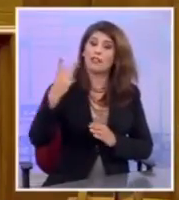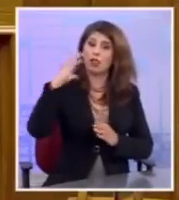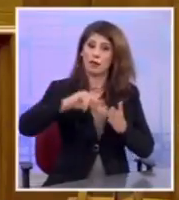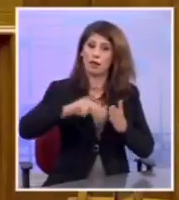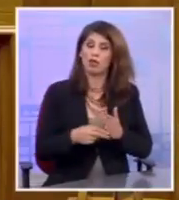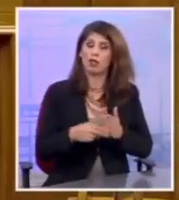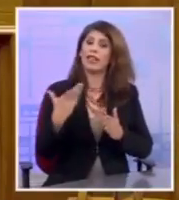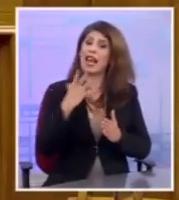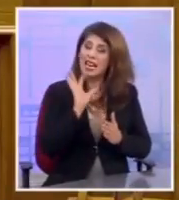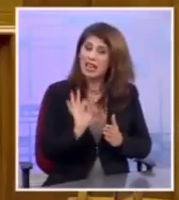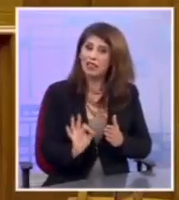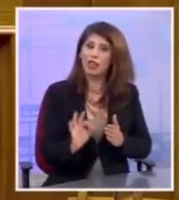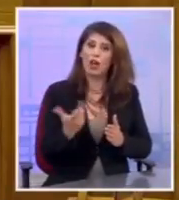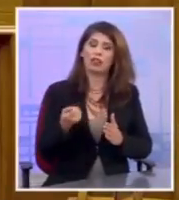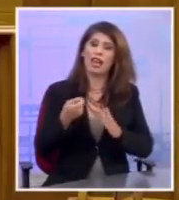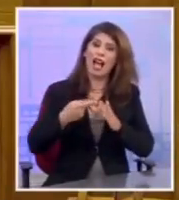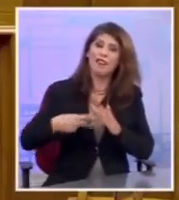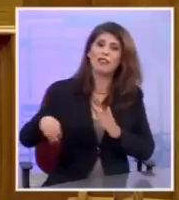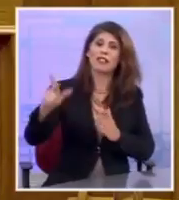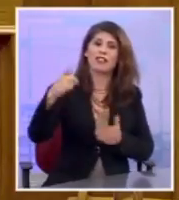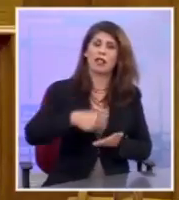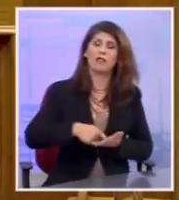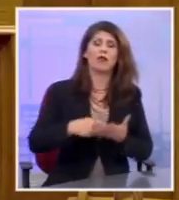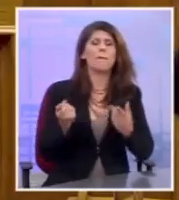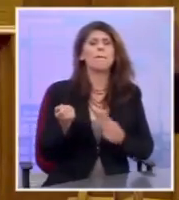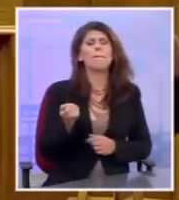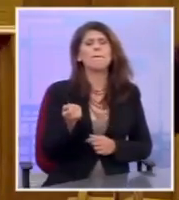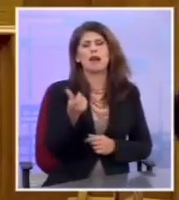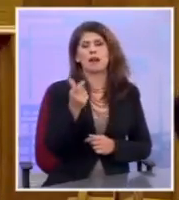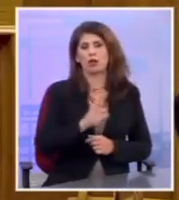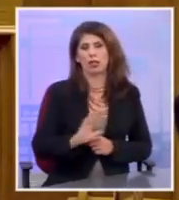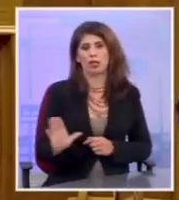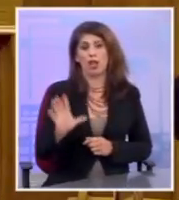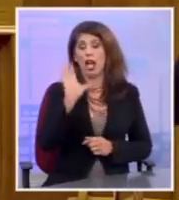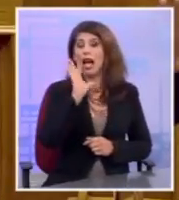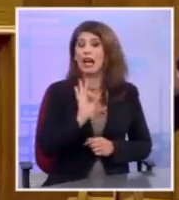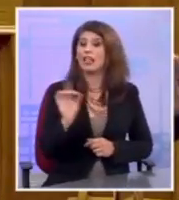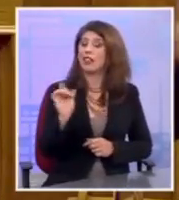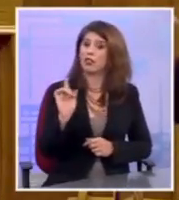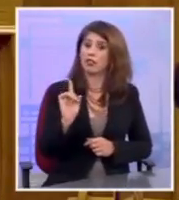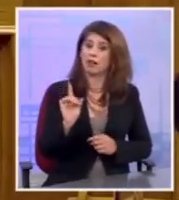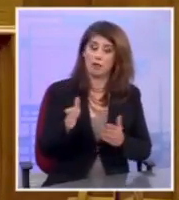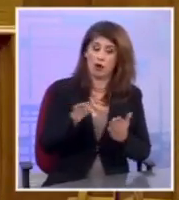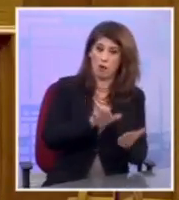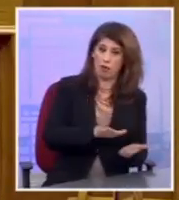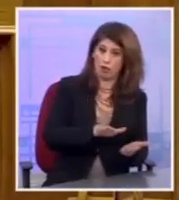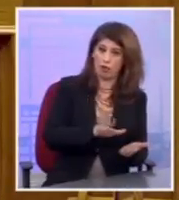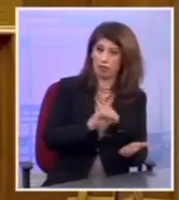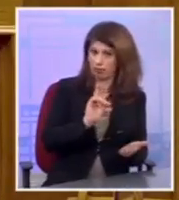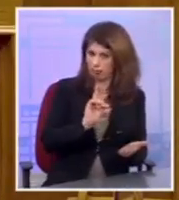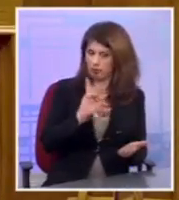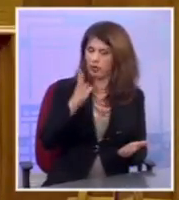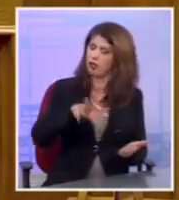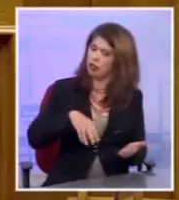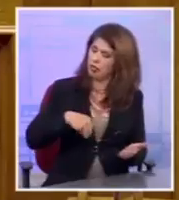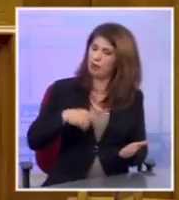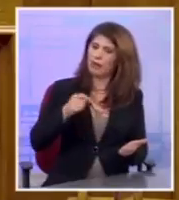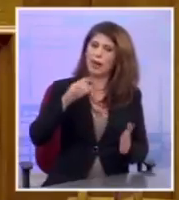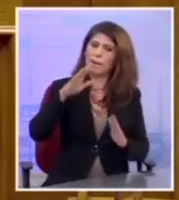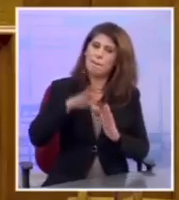η αλήθεια είναι ότι αυξήθηκαν οι φόροι πάρα πολύ λίγο. Η αλήθεια δεν είναι πάντα από τη μια μεριά και το δέχουμε. Αλλά είχαμε